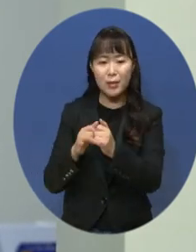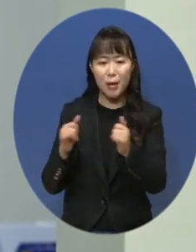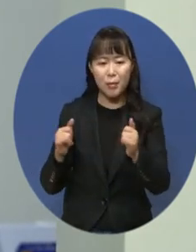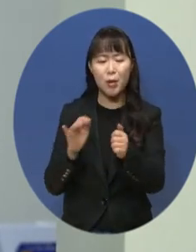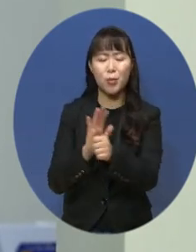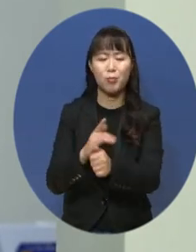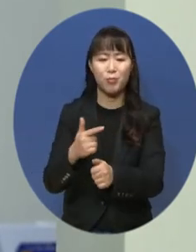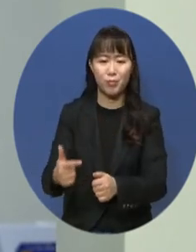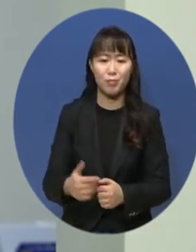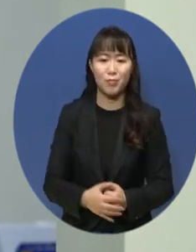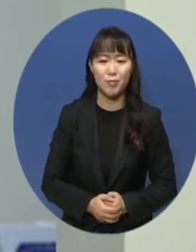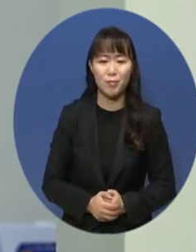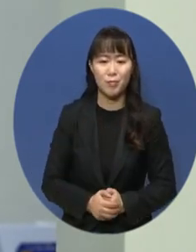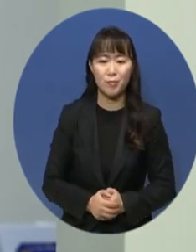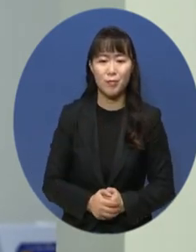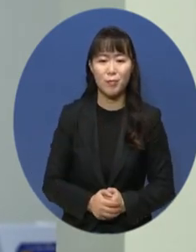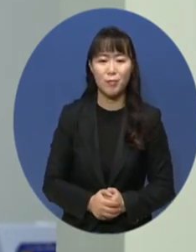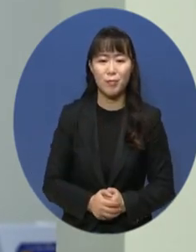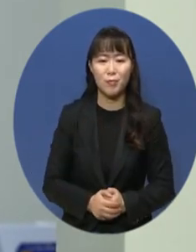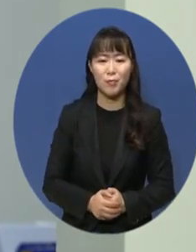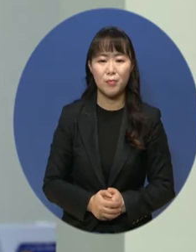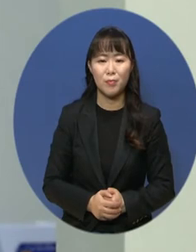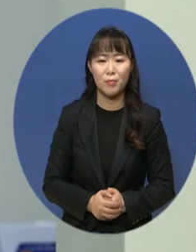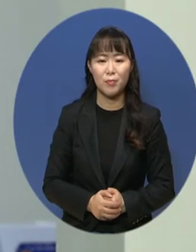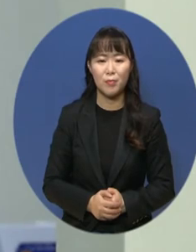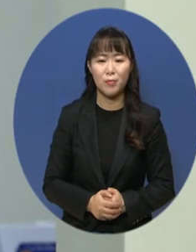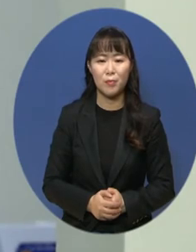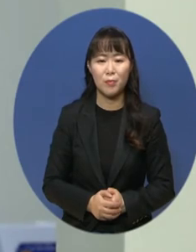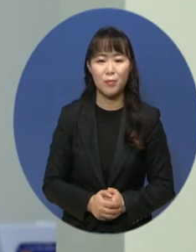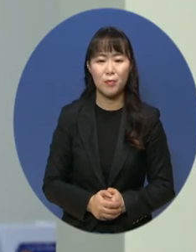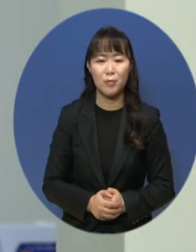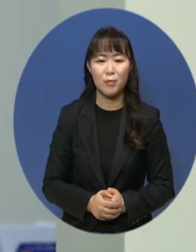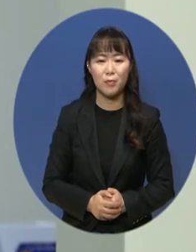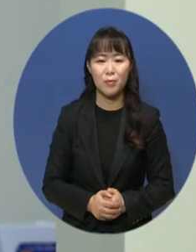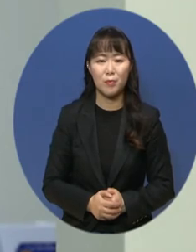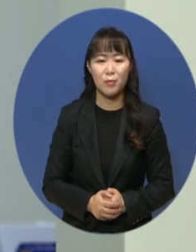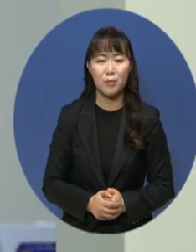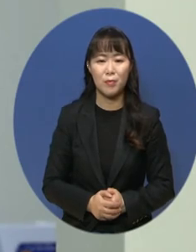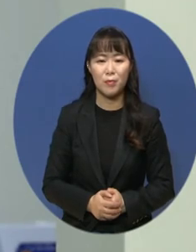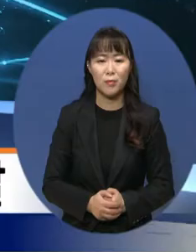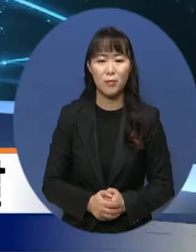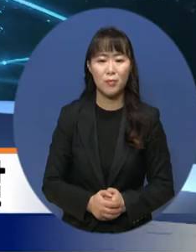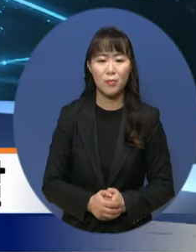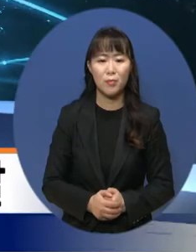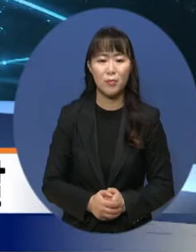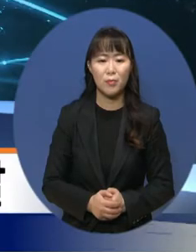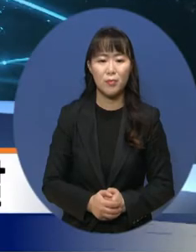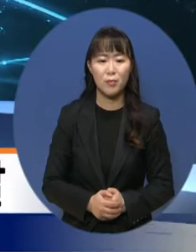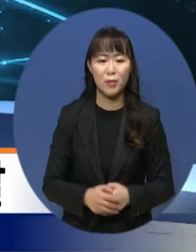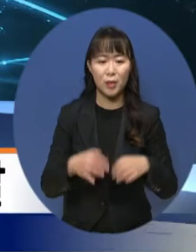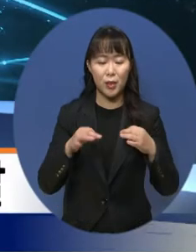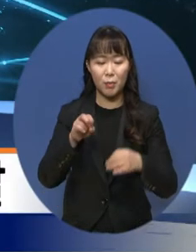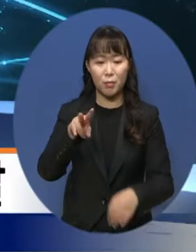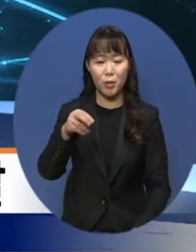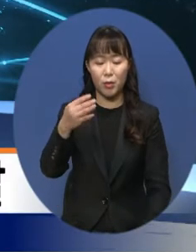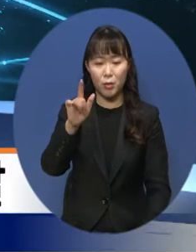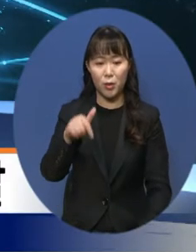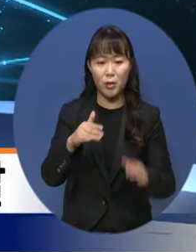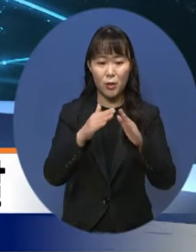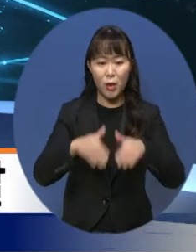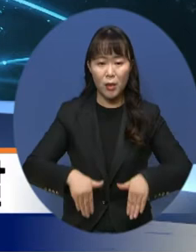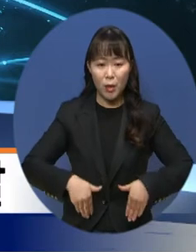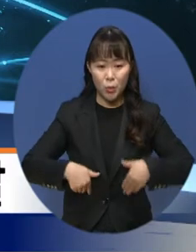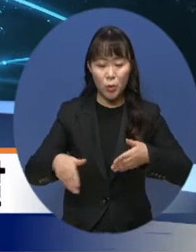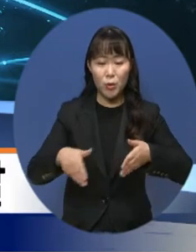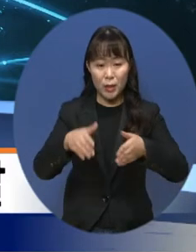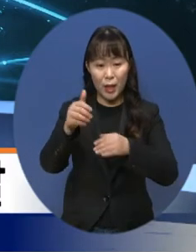힘이 되고 있습니다. 지금까지 복지TV 전북방송 임지윤이었습니다. 김영록 전라남도지사가